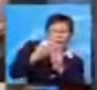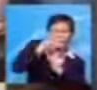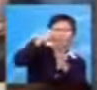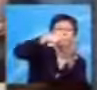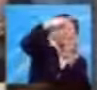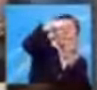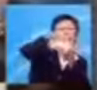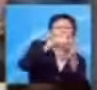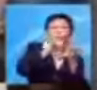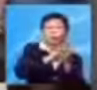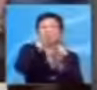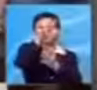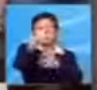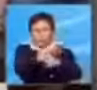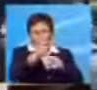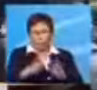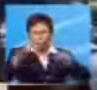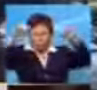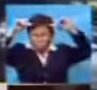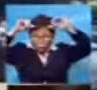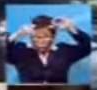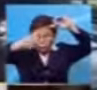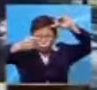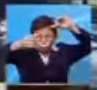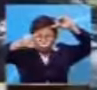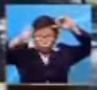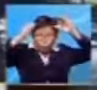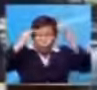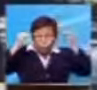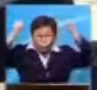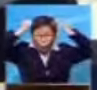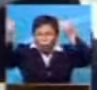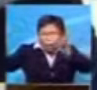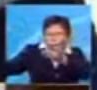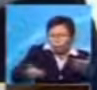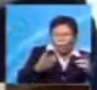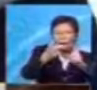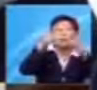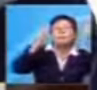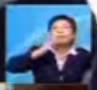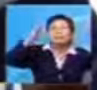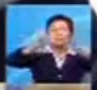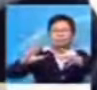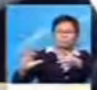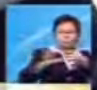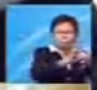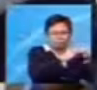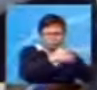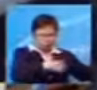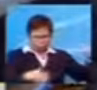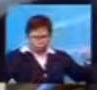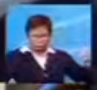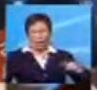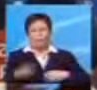tersebut tiga orang penternak lembu tenusu Belanda dibawa ke negara ini dengan kerjasama kedutaan